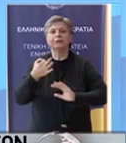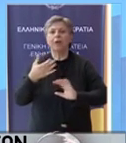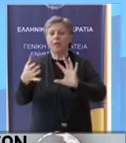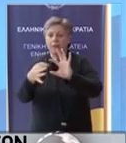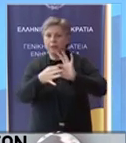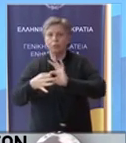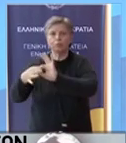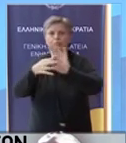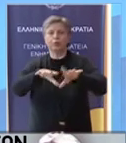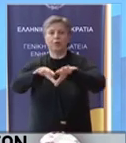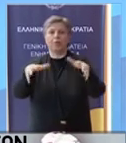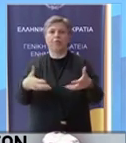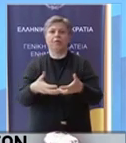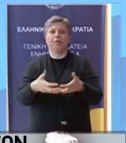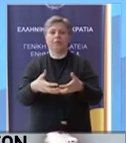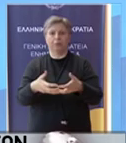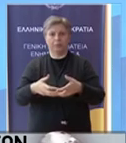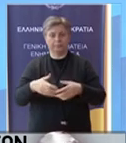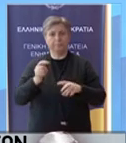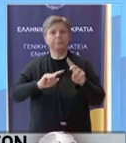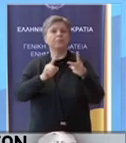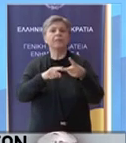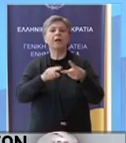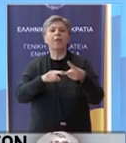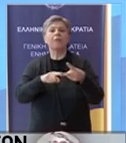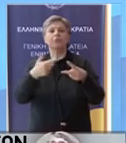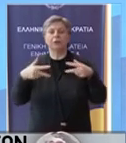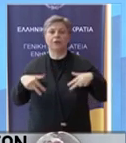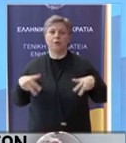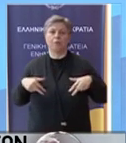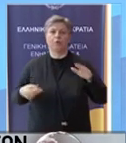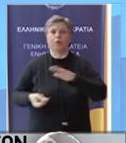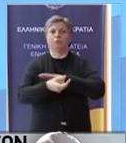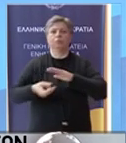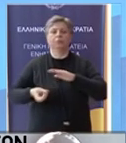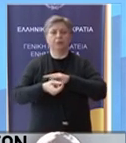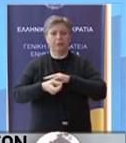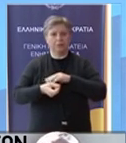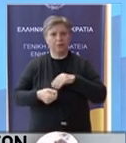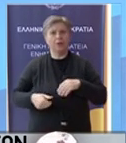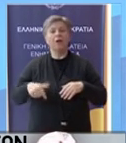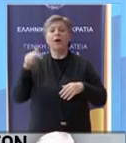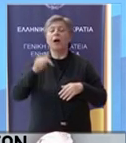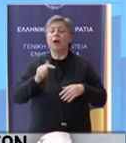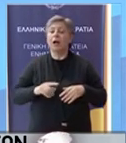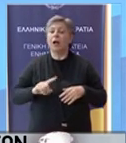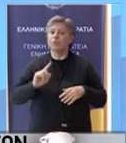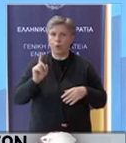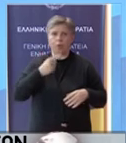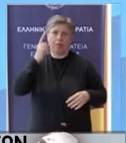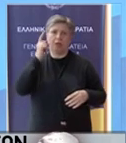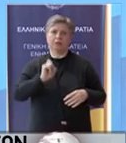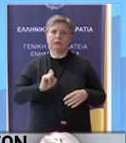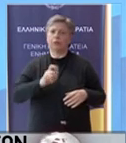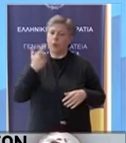ψηφιακών συστημάτων. Σε ό,τι αφορά το δεύτερο Υπουργείο, δηλαδή το Υπουργείο Μεταναστευτικής Πολιτικής, νομίζω ότι είναι απολύτως κοινός τόπος ότι είναι